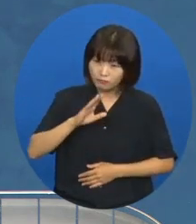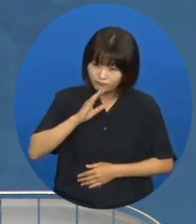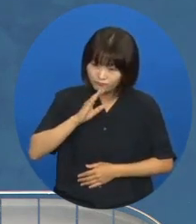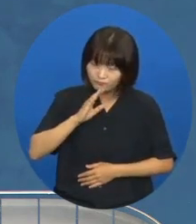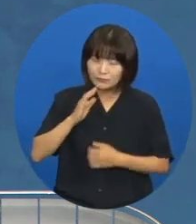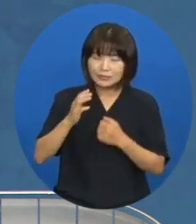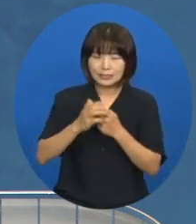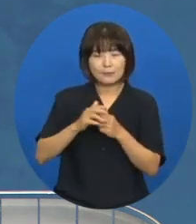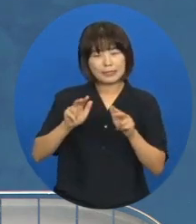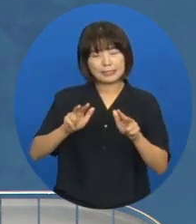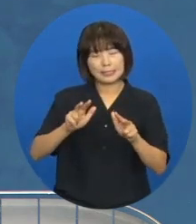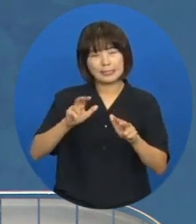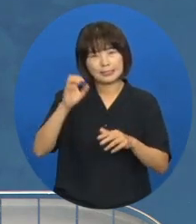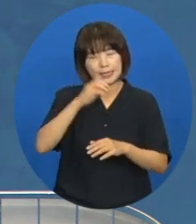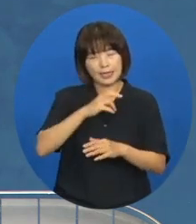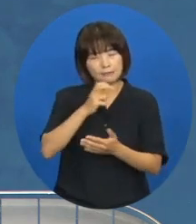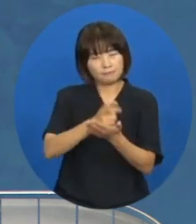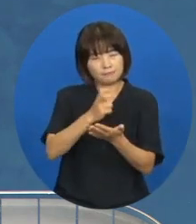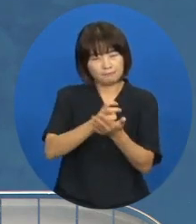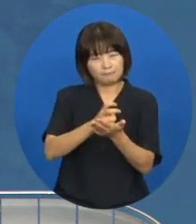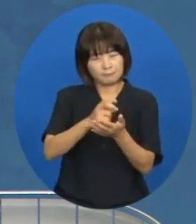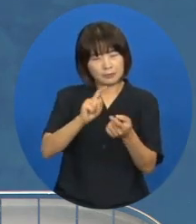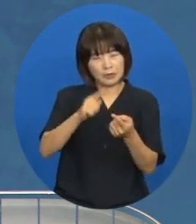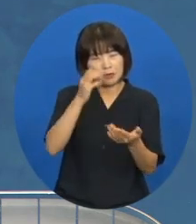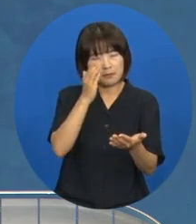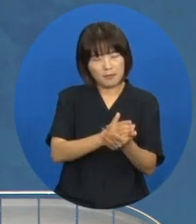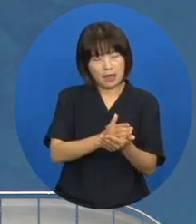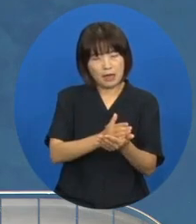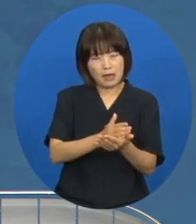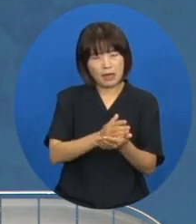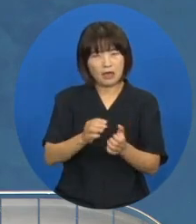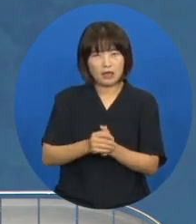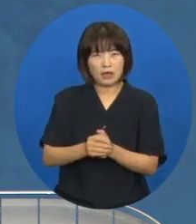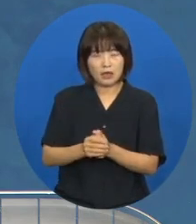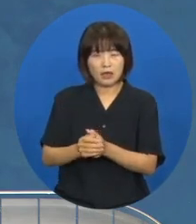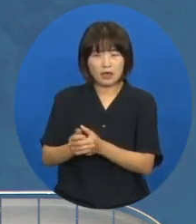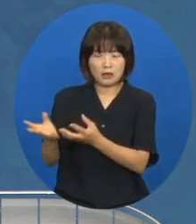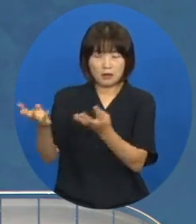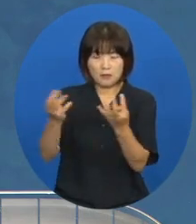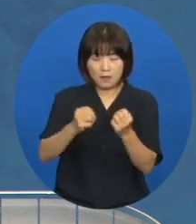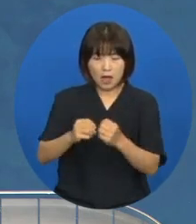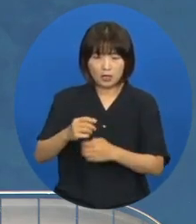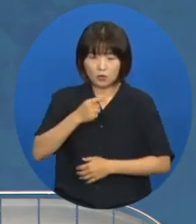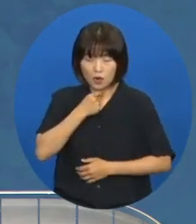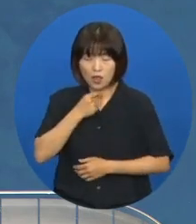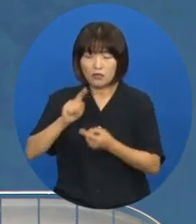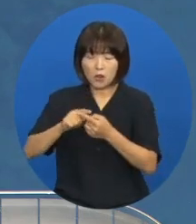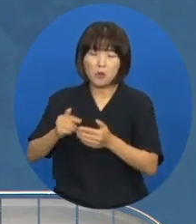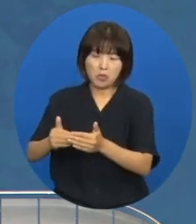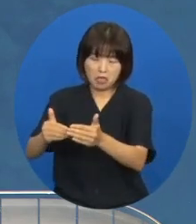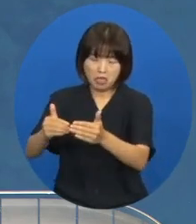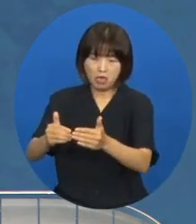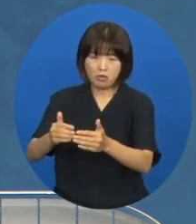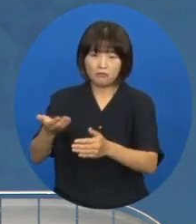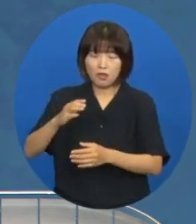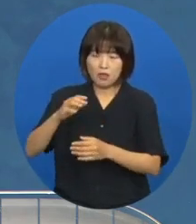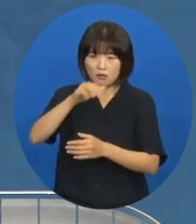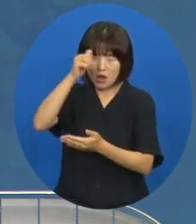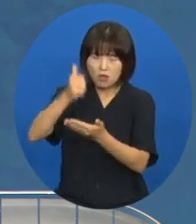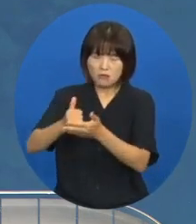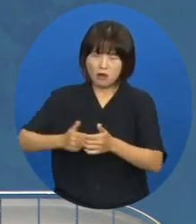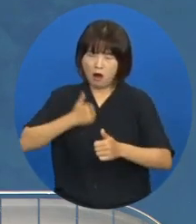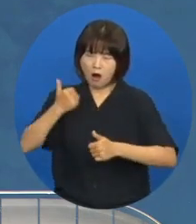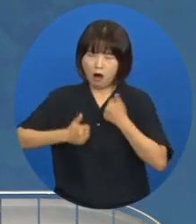그러니까 이제는 그냥 다수결로 합시다. 그랬더니 장로님들이 막 화를 내시면서 안 된다는 거예요.